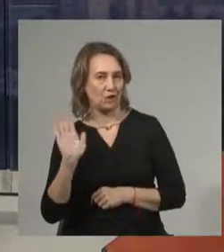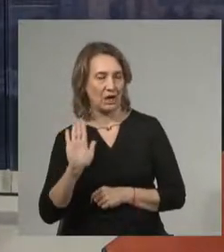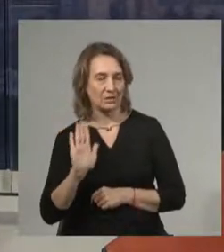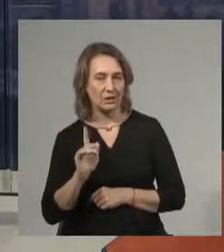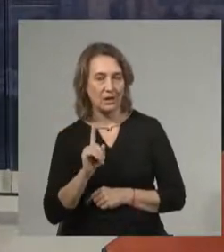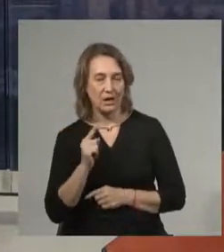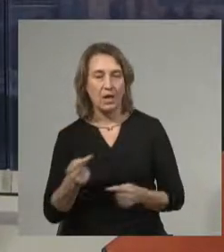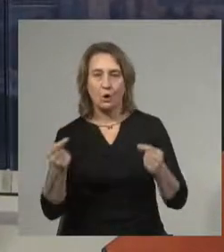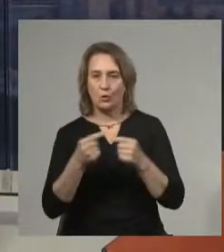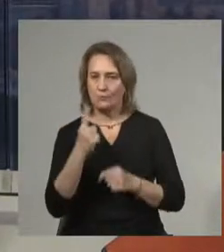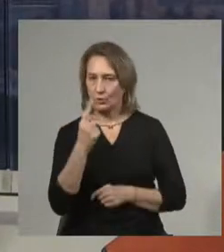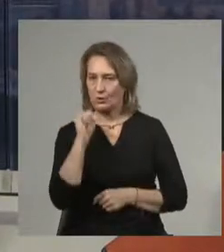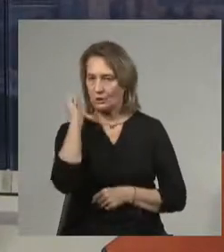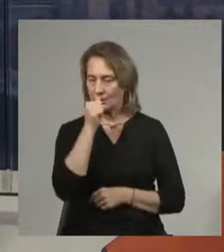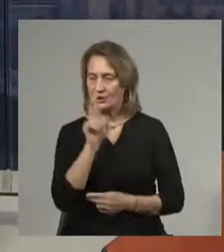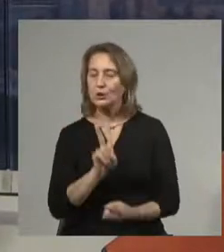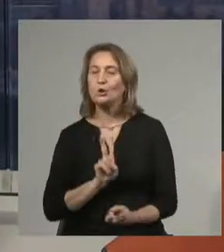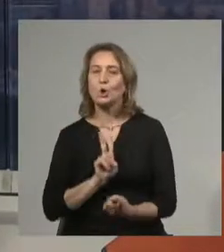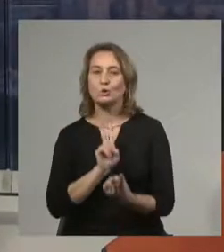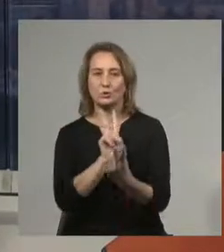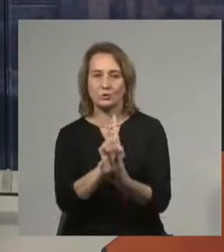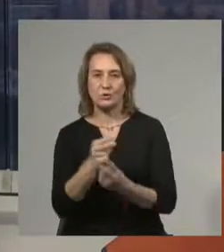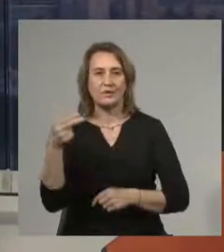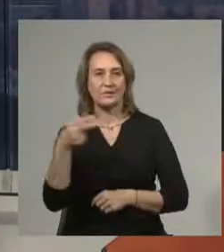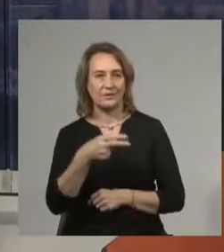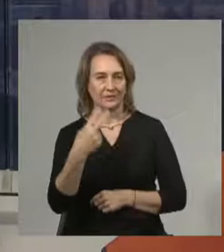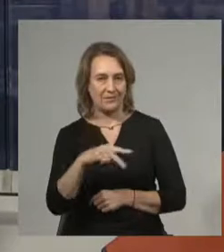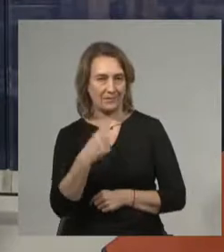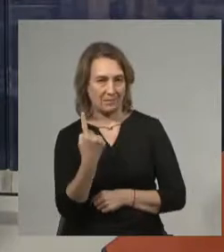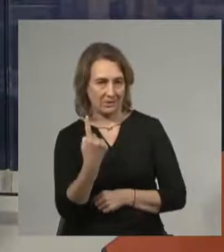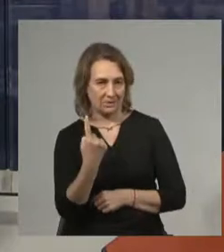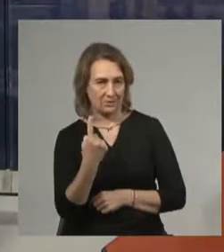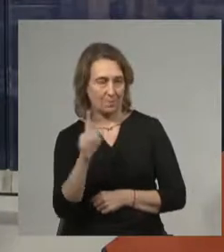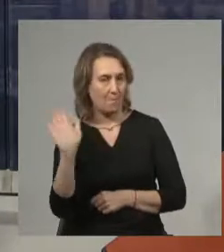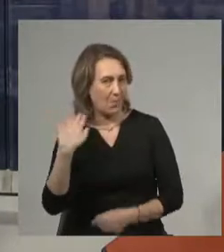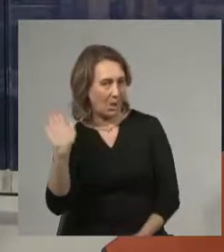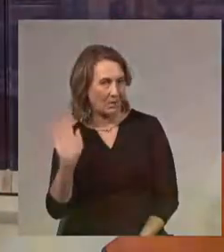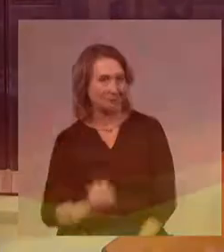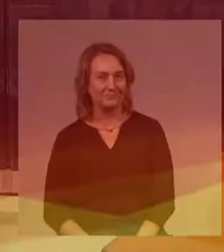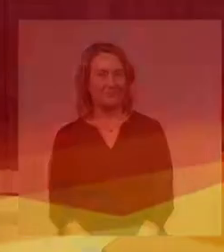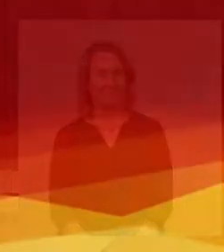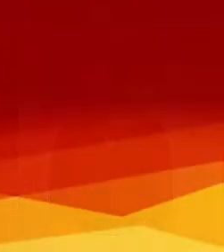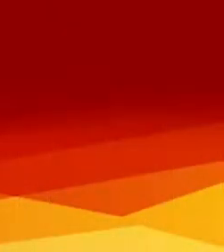рівно на один рік. До зустрічі в 2021-му. Пока!